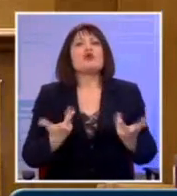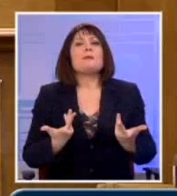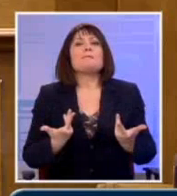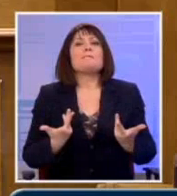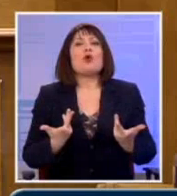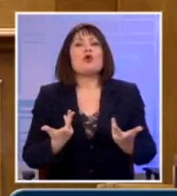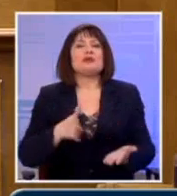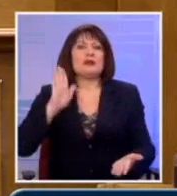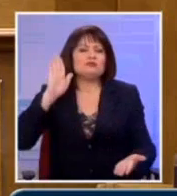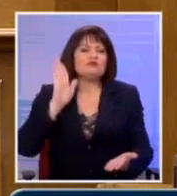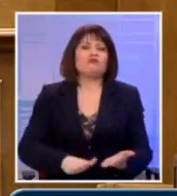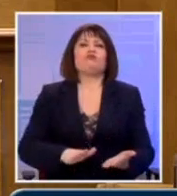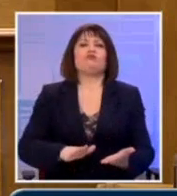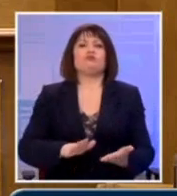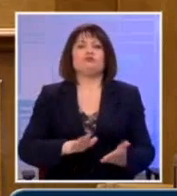το χέρι στο τραπέζι